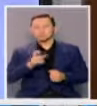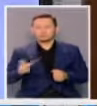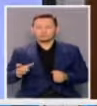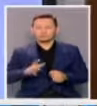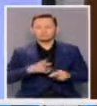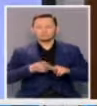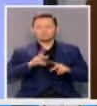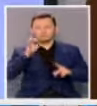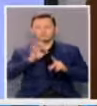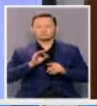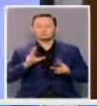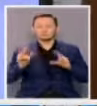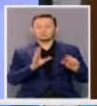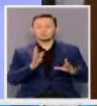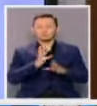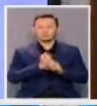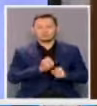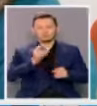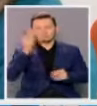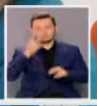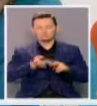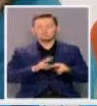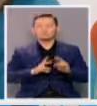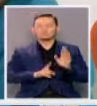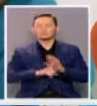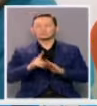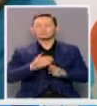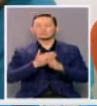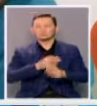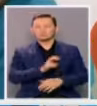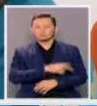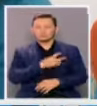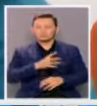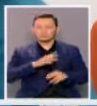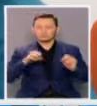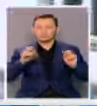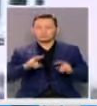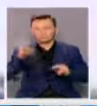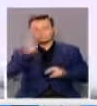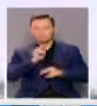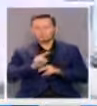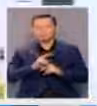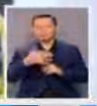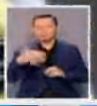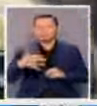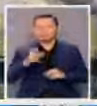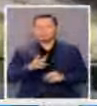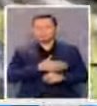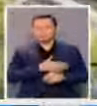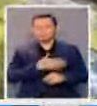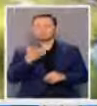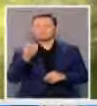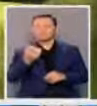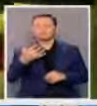С целью сокращения несчастных случаев в регионе с начала года оказанию первой медицинской помощи было обучено 50 волонтеров, в том